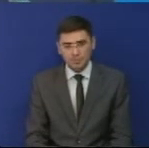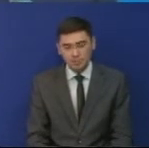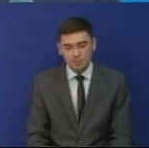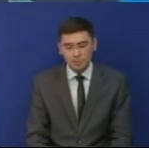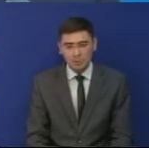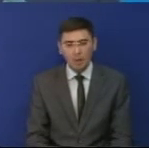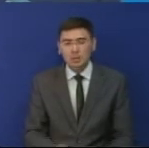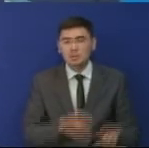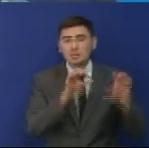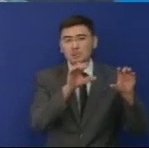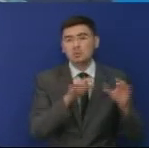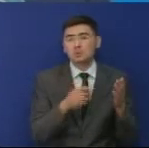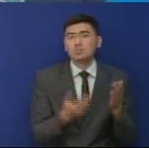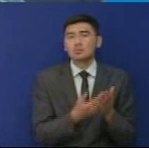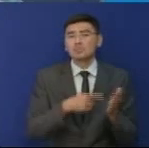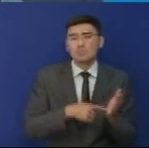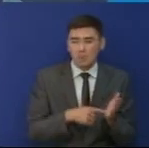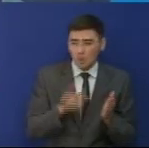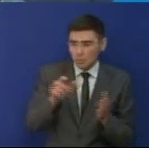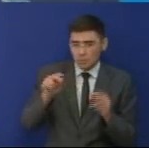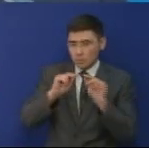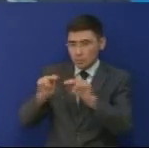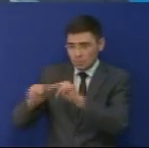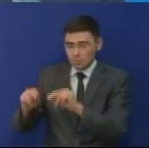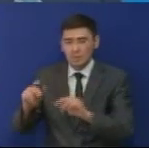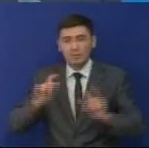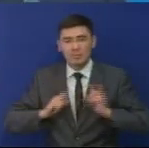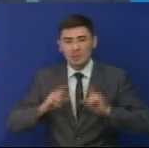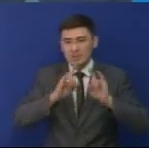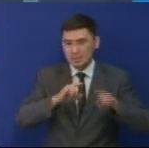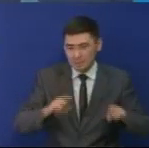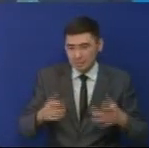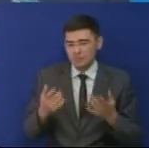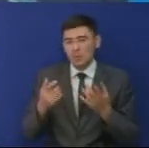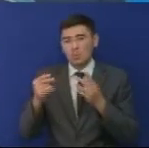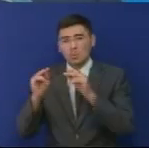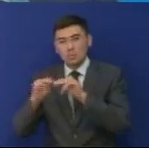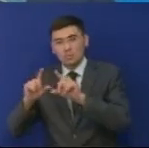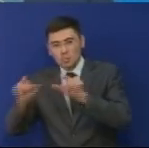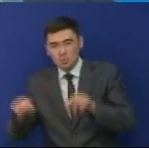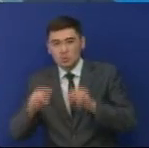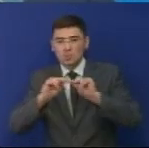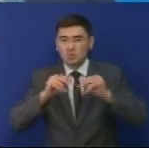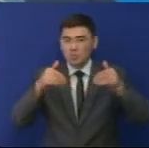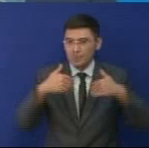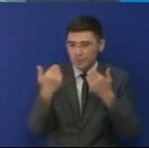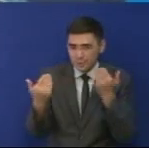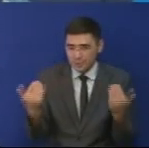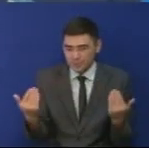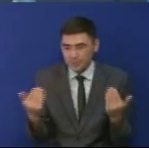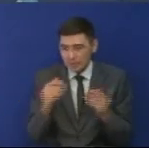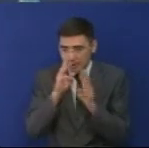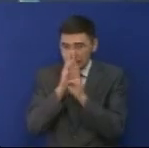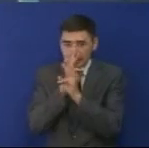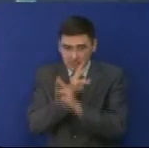В рамках этого закона будет повышена заработная плата воспитателям детских садов, учителям школ, учителям колледжей. Стоит отметить также,